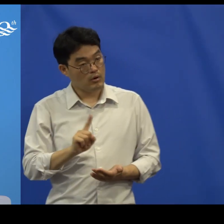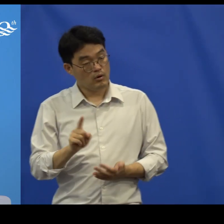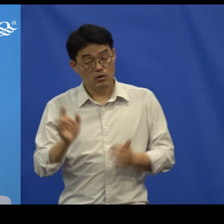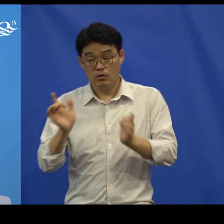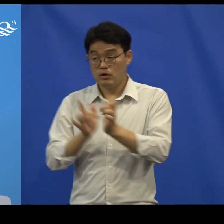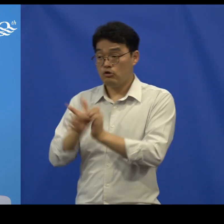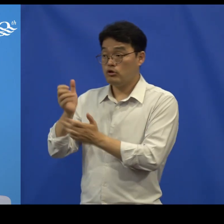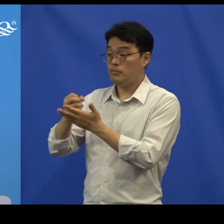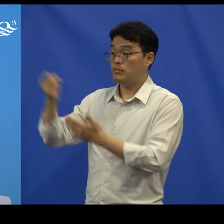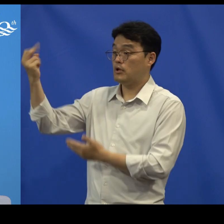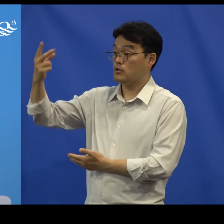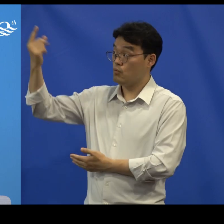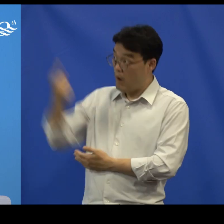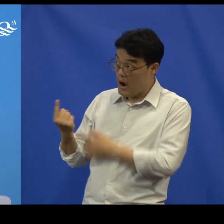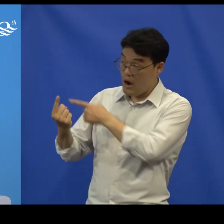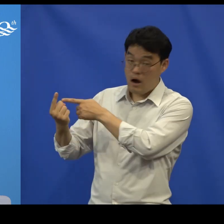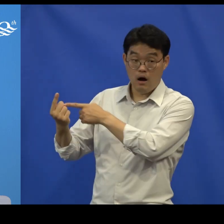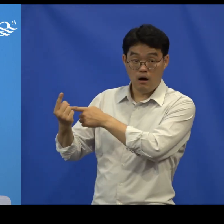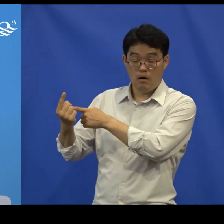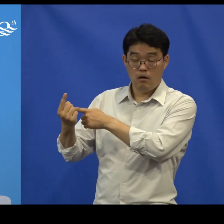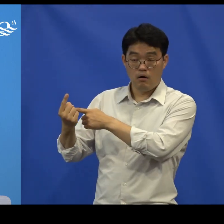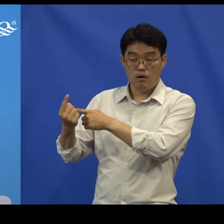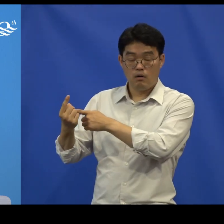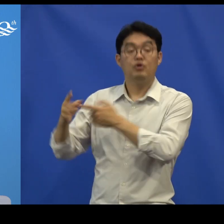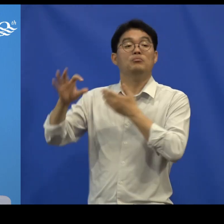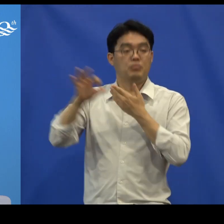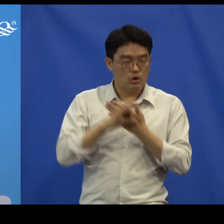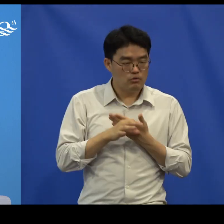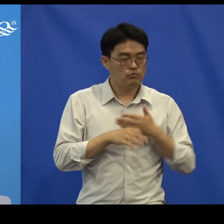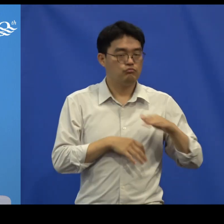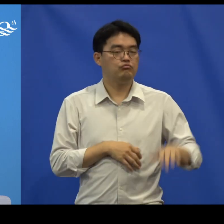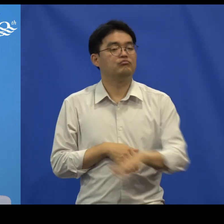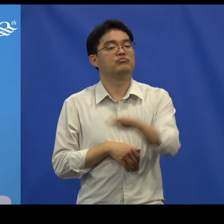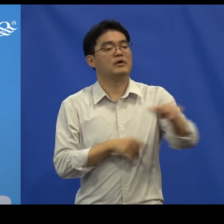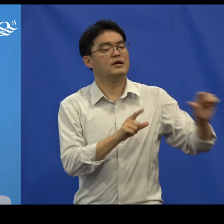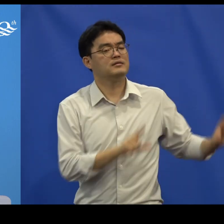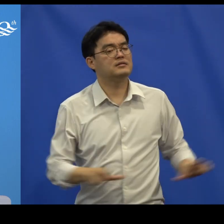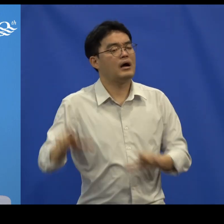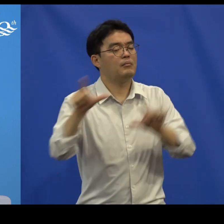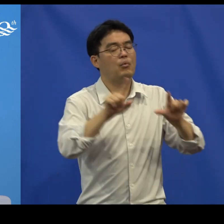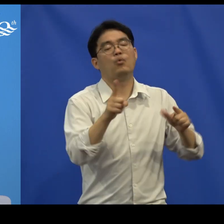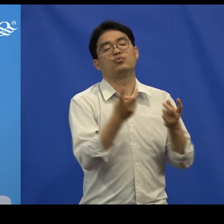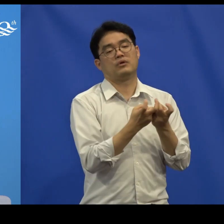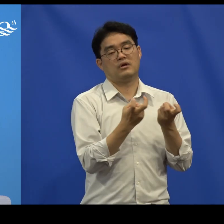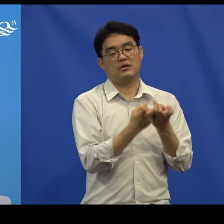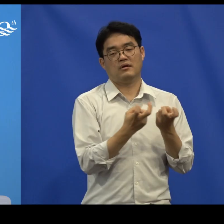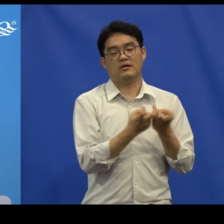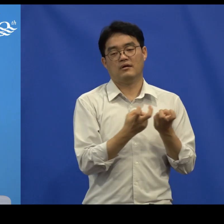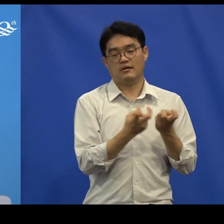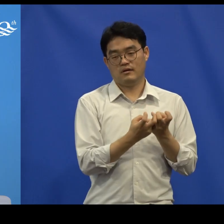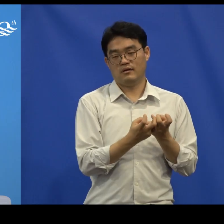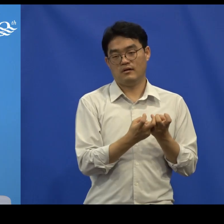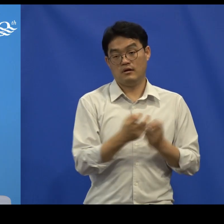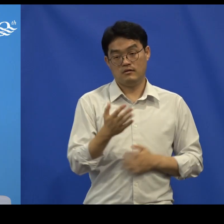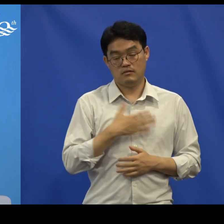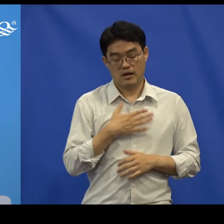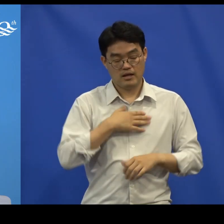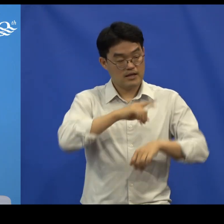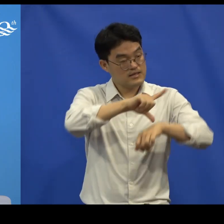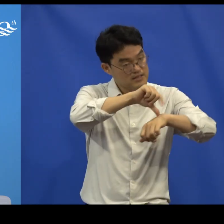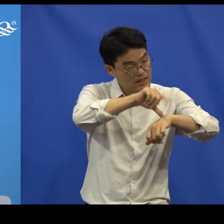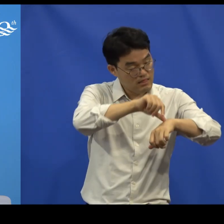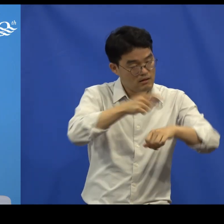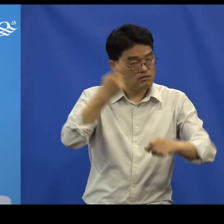그리스도가 오신다면 우리는 어떻게 살 것인가? 무엇으로 우리의 시간을 채워야 하고 우리의 관심과 초점을 어디에 두어야